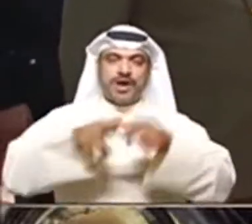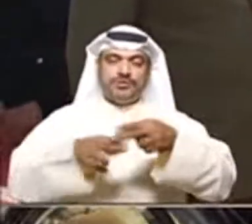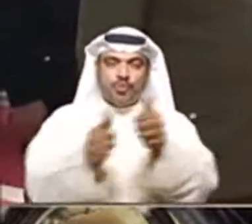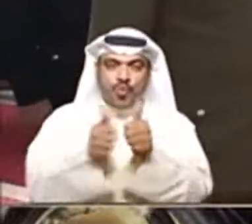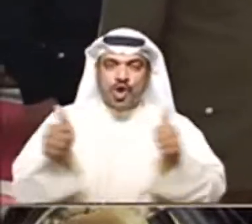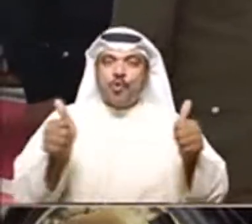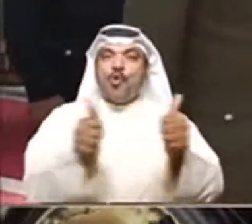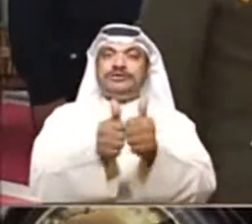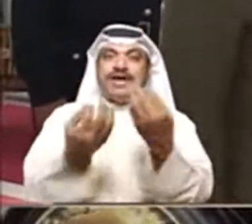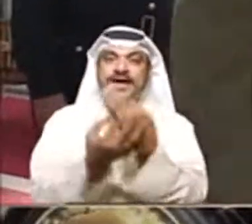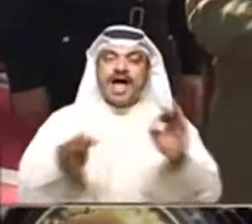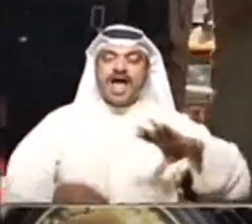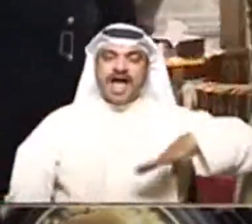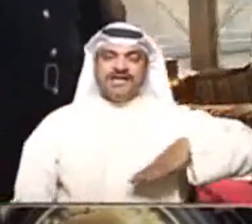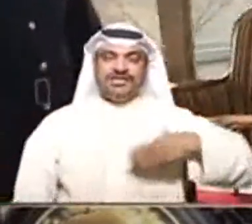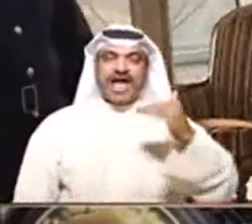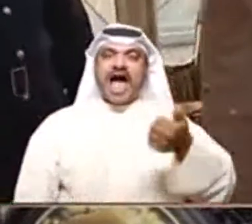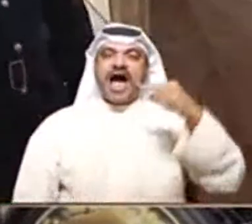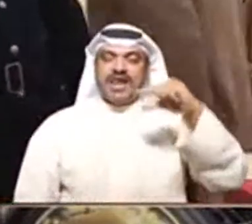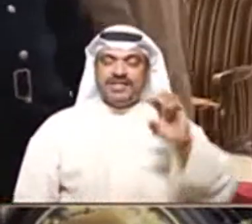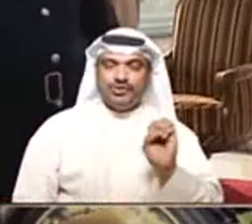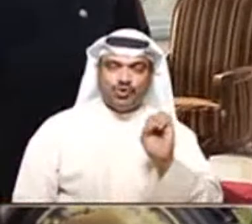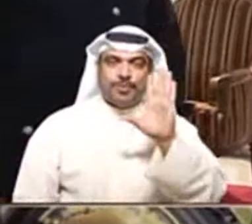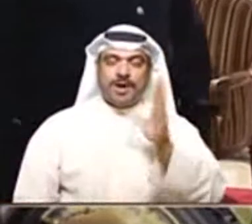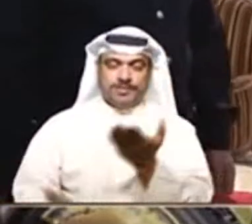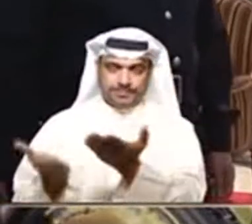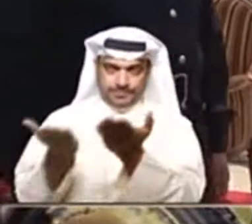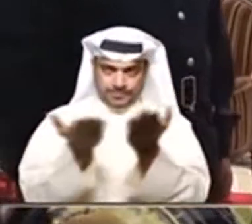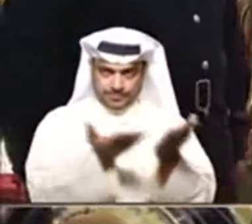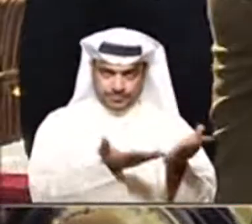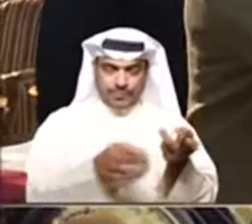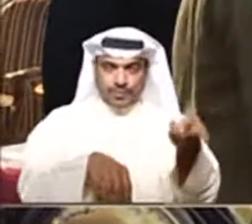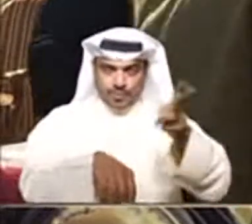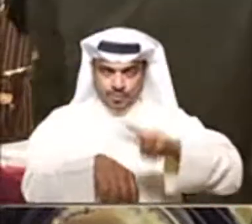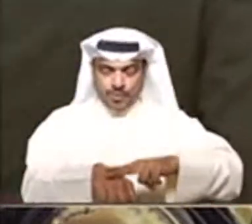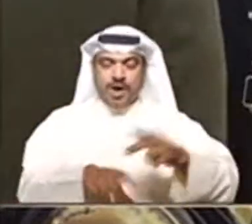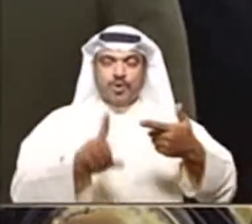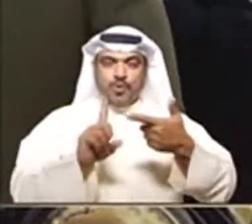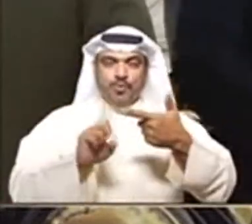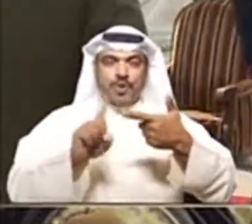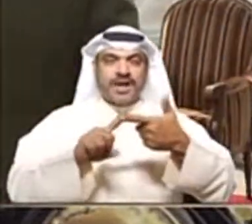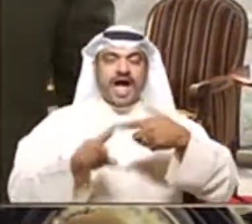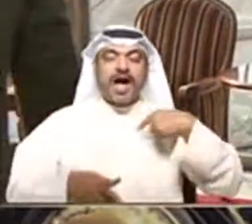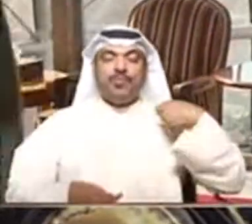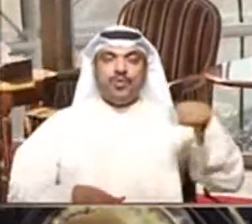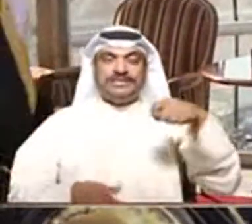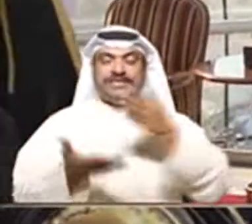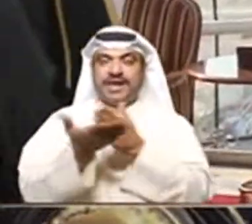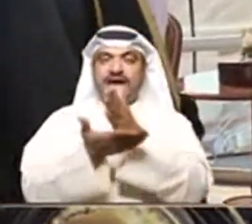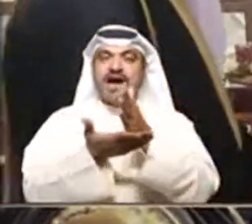الأسرة الحاكمة الشيخ خالد العبد الله الصباح الناصر الصباح ونائب وزير الخارجية خالد سليمان الجار